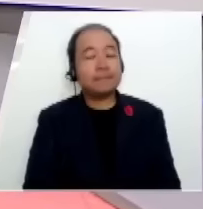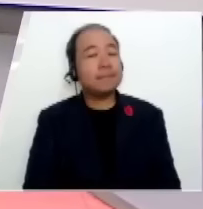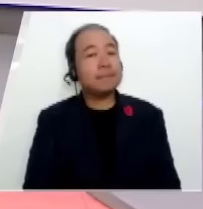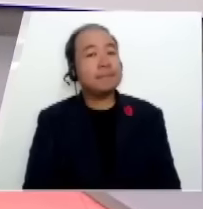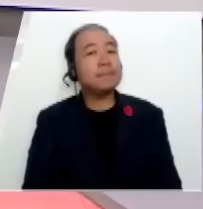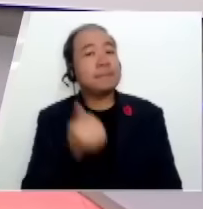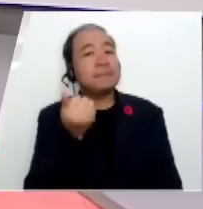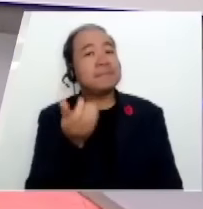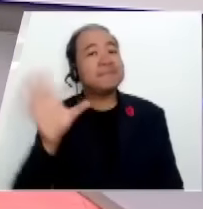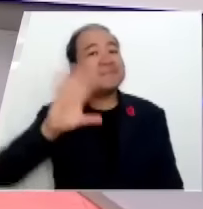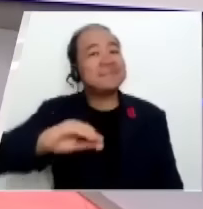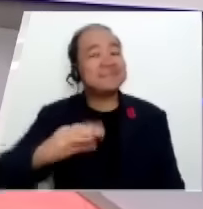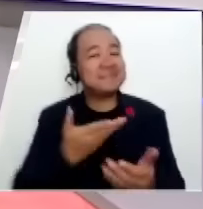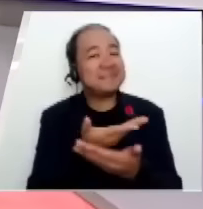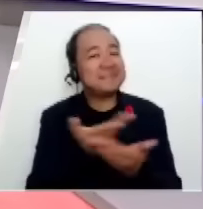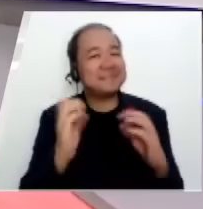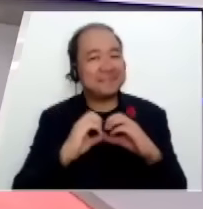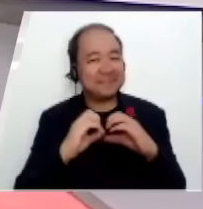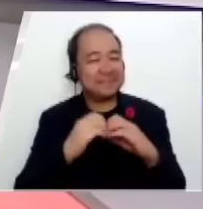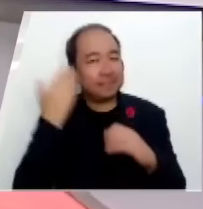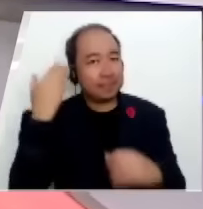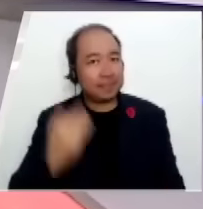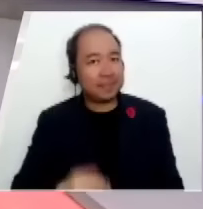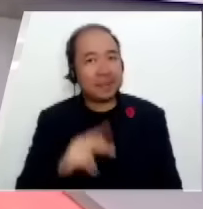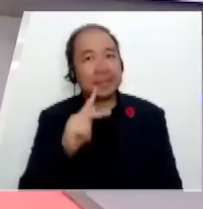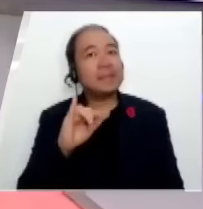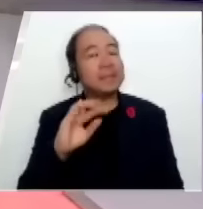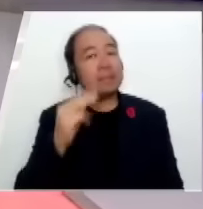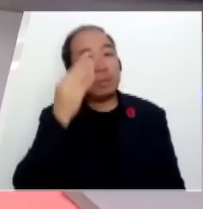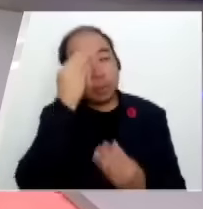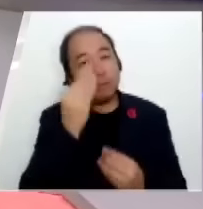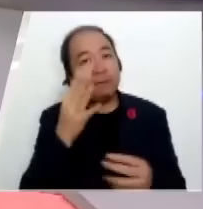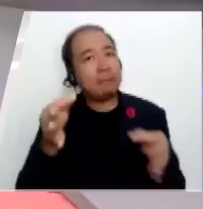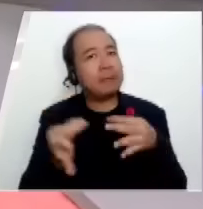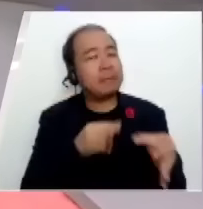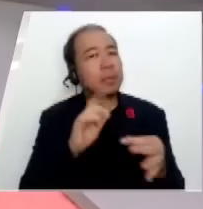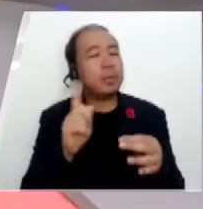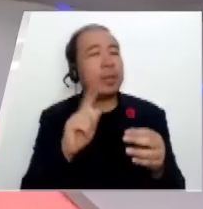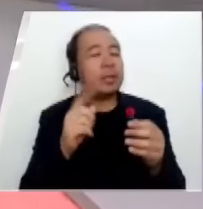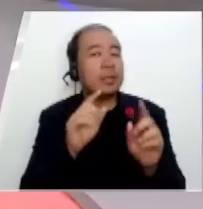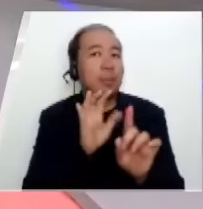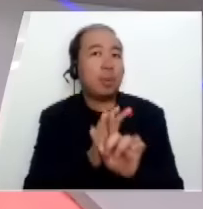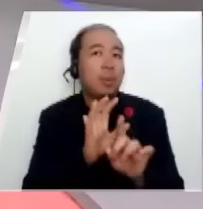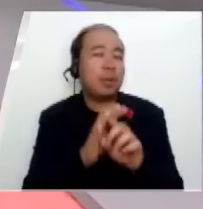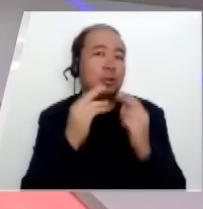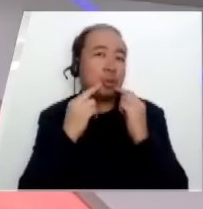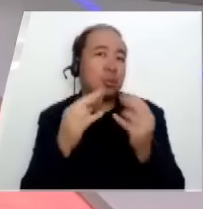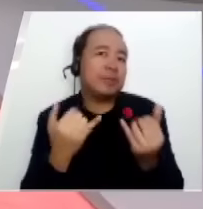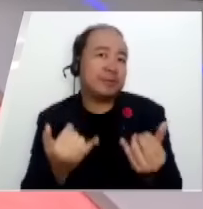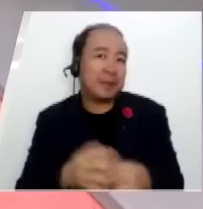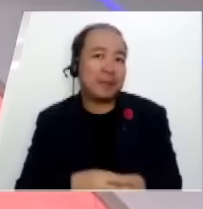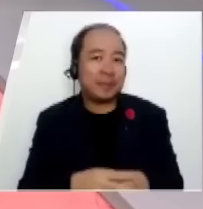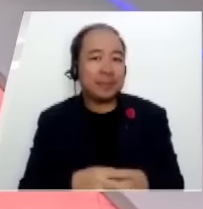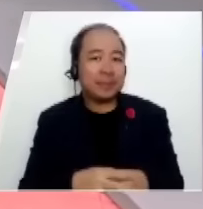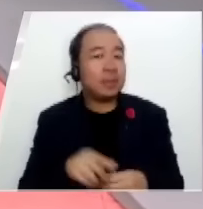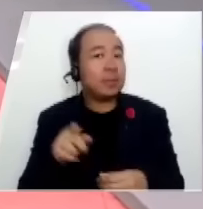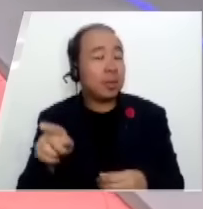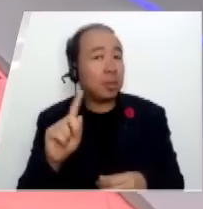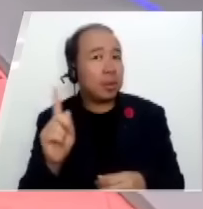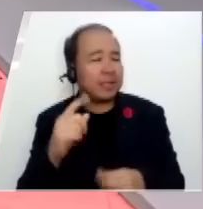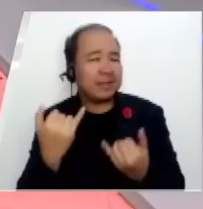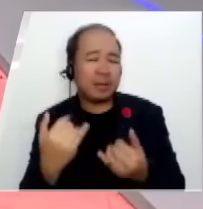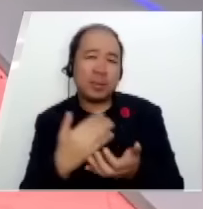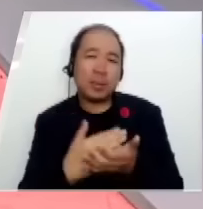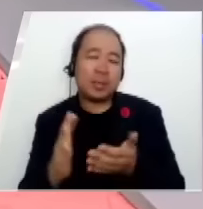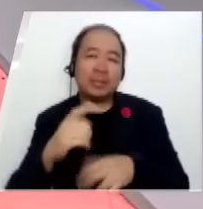Magandang gabi mga kapuso. Ako po ang inyong Kuya Kim na magbibigay sa inyo ng trivia sa likod ng mga trending na balita. Ang kumakain daw sa oras ngayon ng nakilala